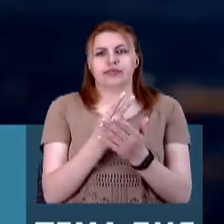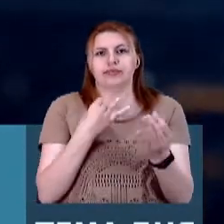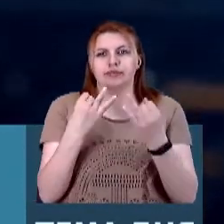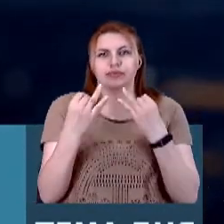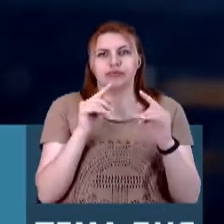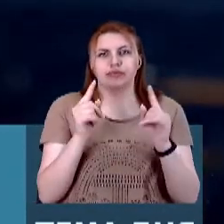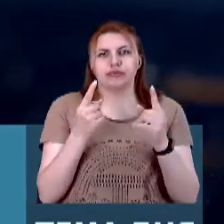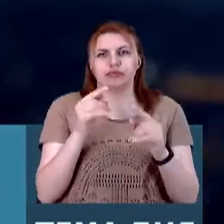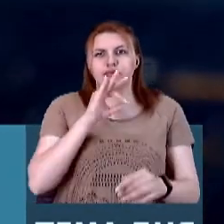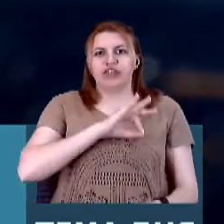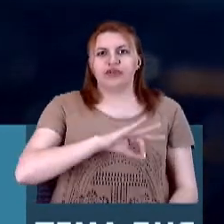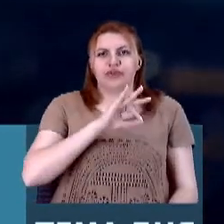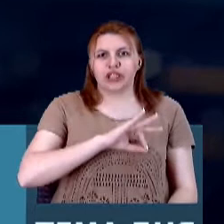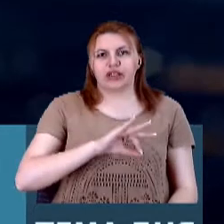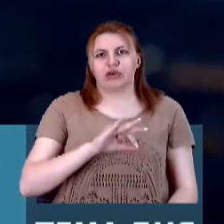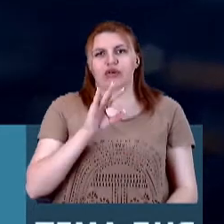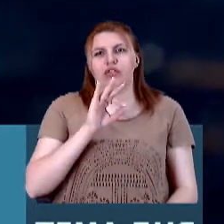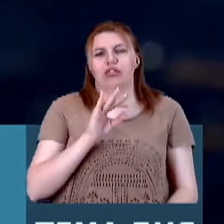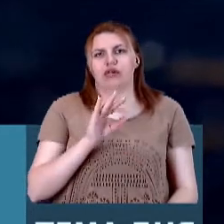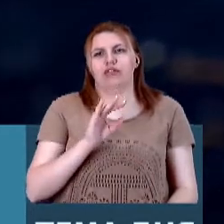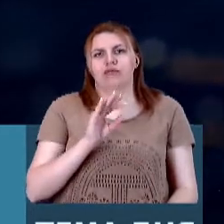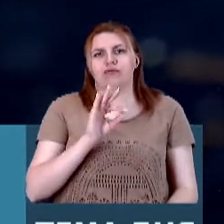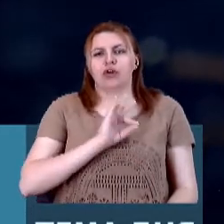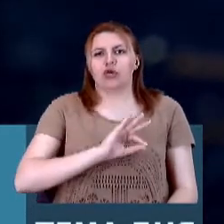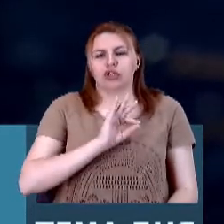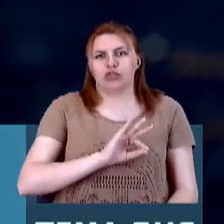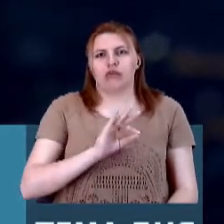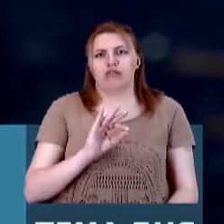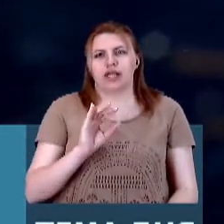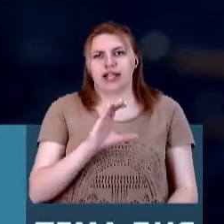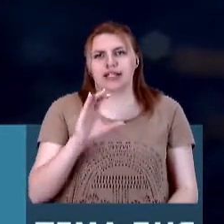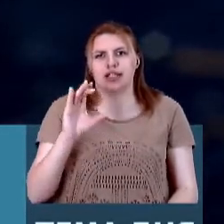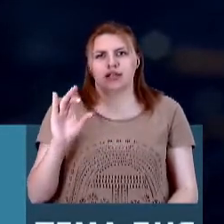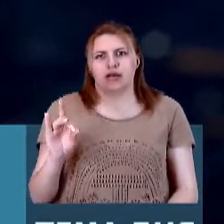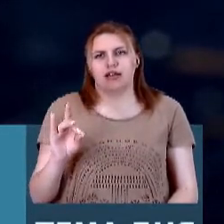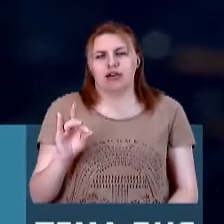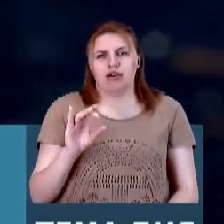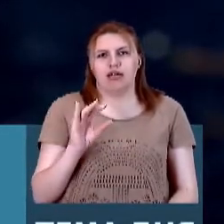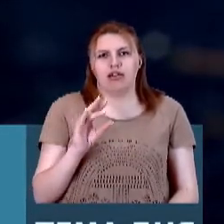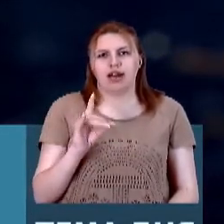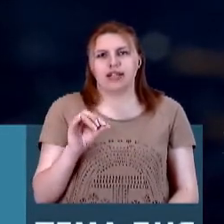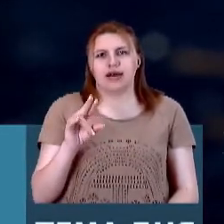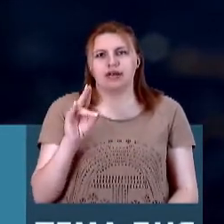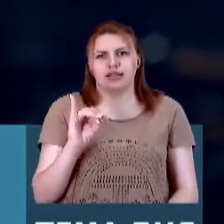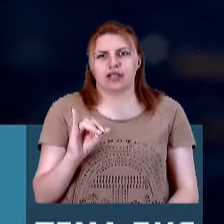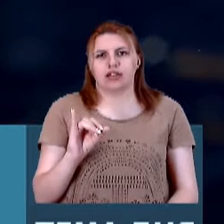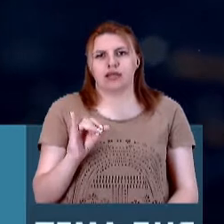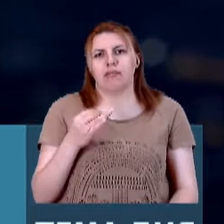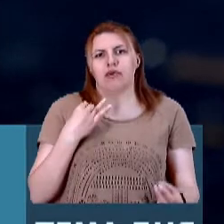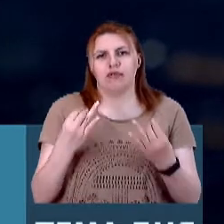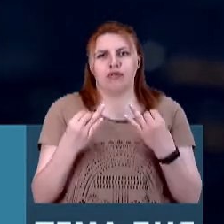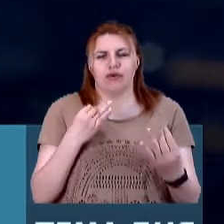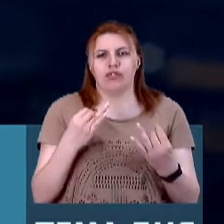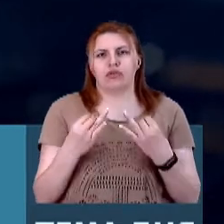використовувати радянські наративи у своїй діяльності. Тему обговоримо разом з Дмитром Снігирьовим, співголовою громадської ініціативи «Права справа», а